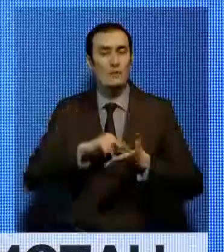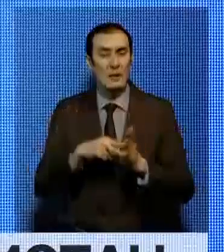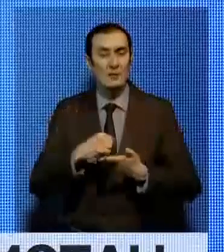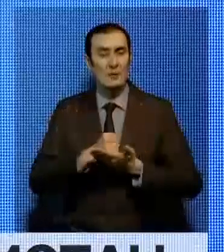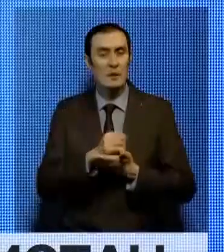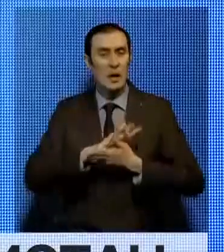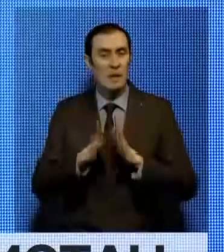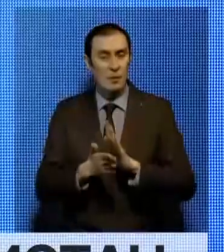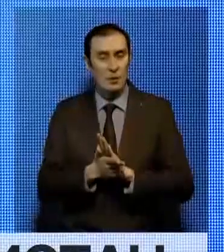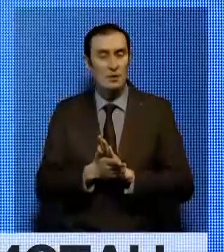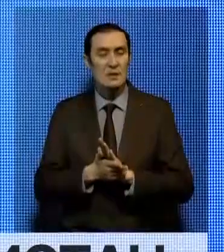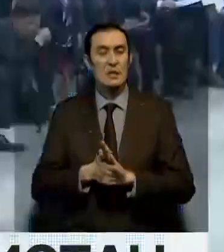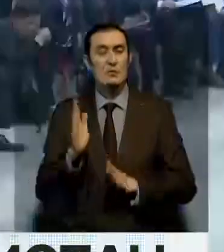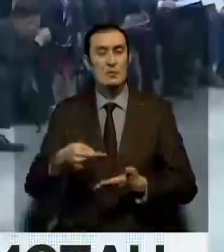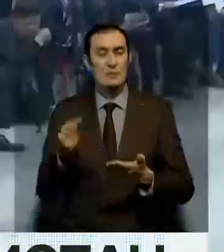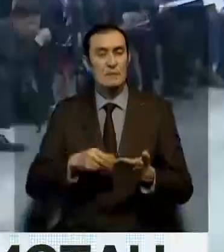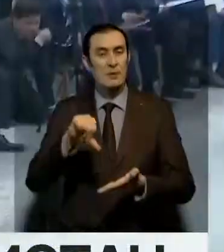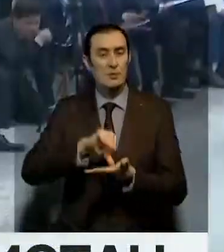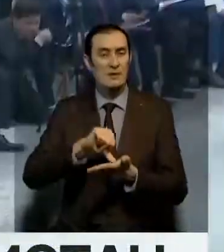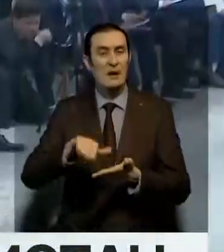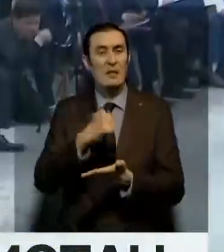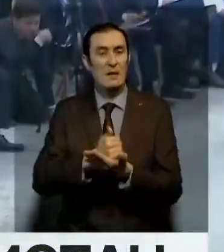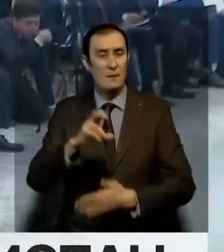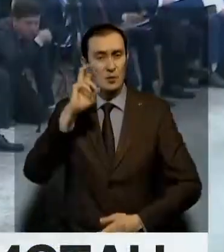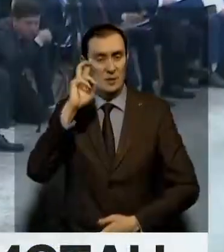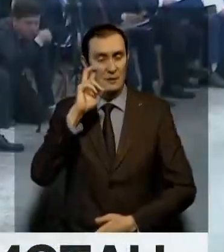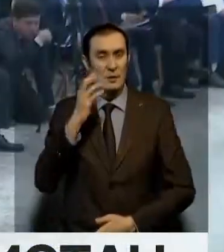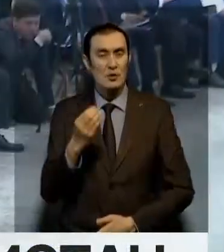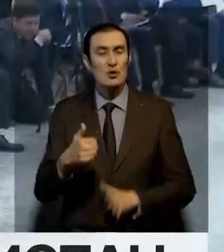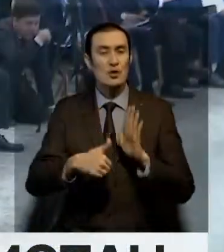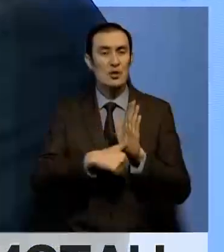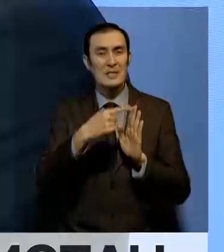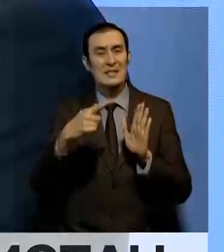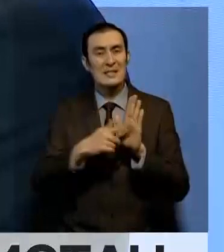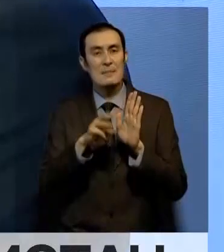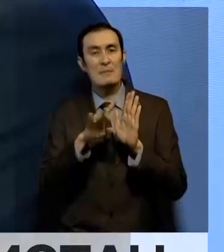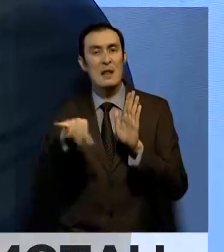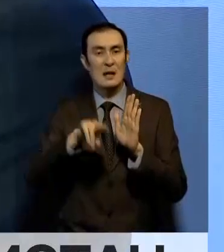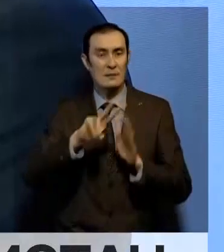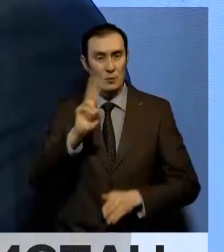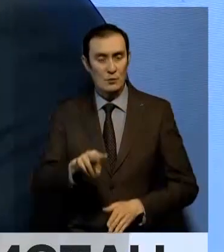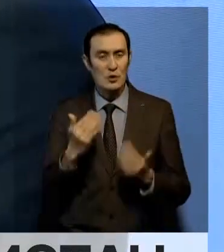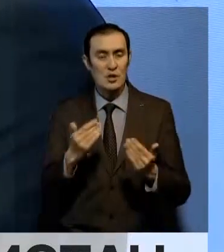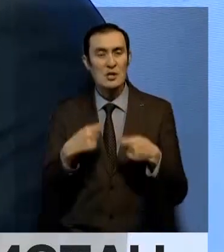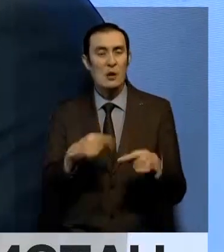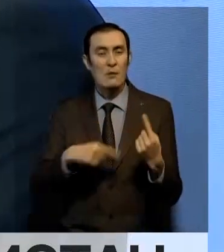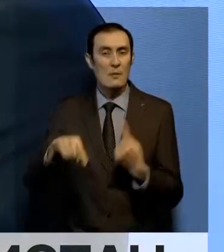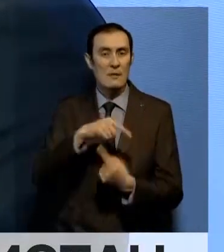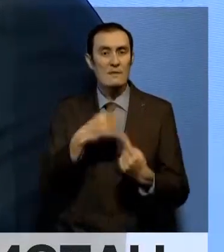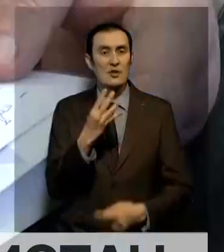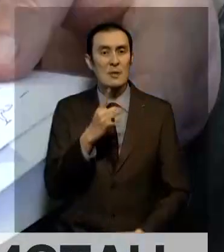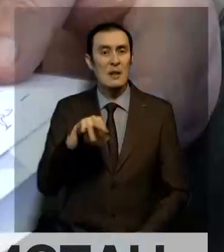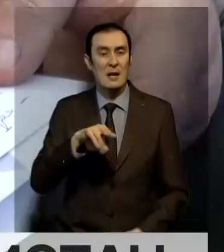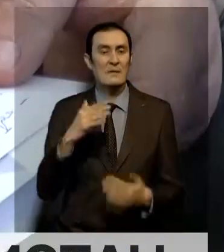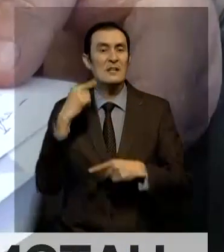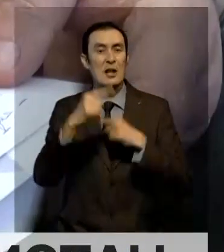подтвердить договоренности автографами и в присутствии глав государств. Еще на 6-7 миллиардов, а это значит, что нынешний товарооборот в 4 миллиарда